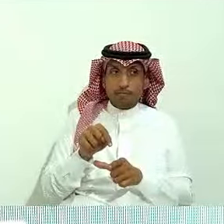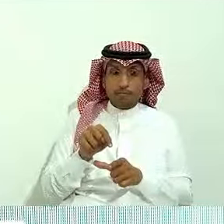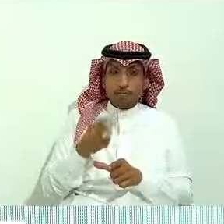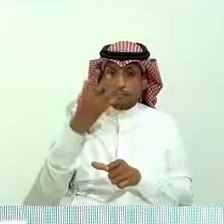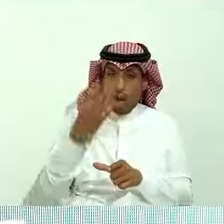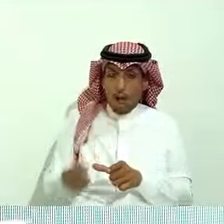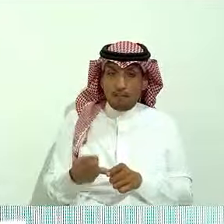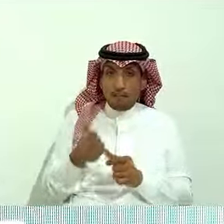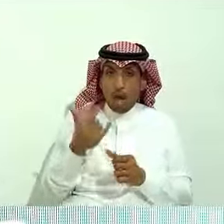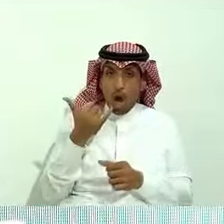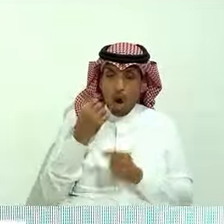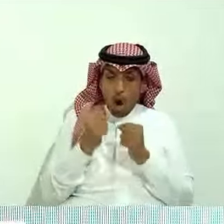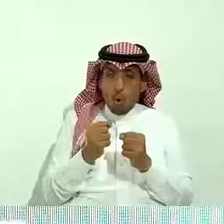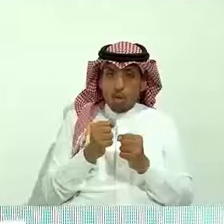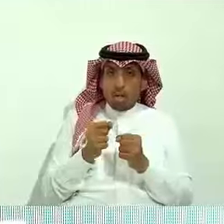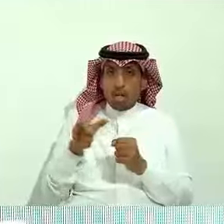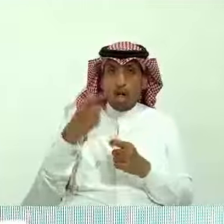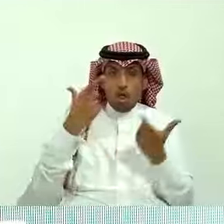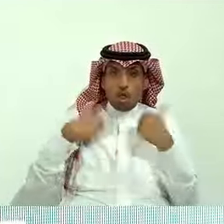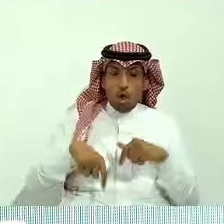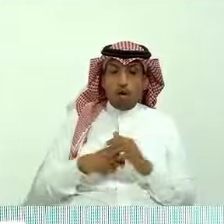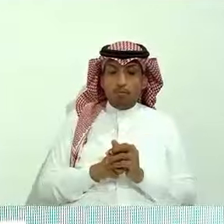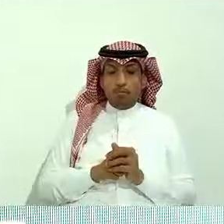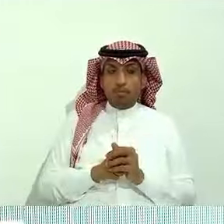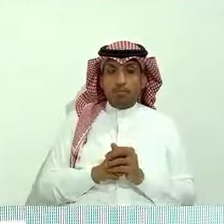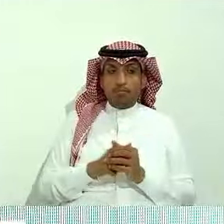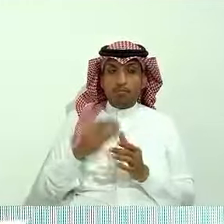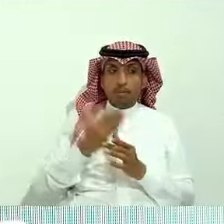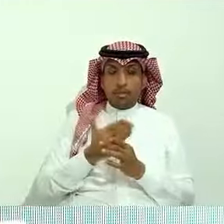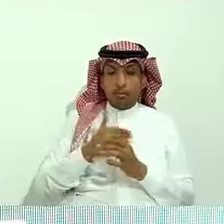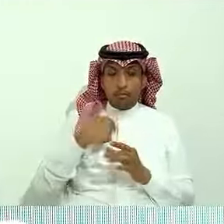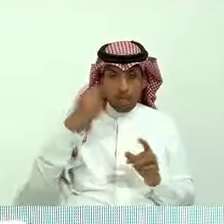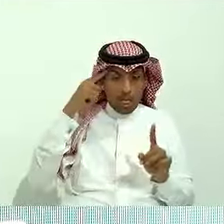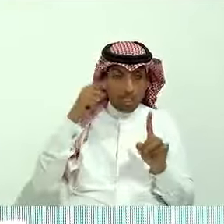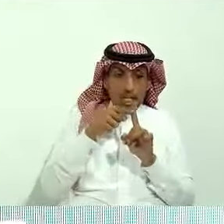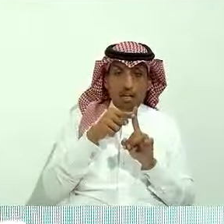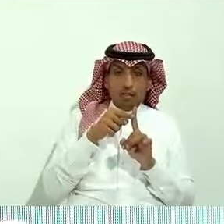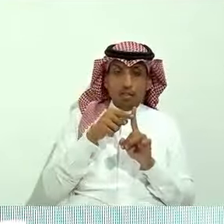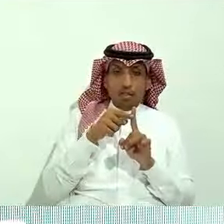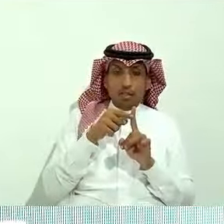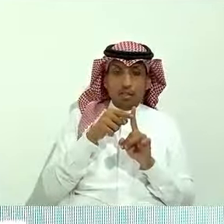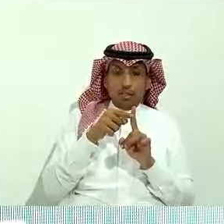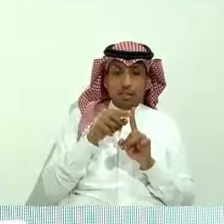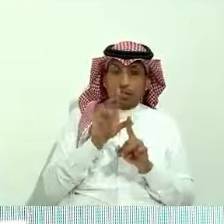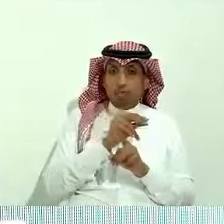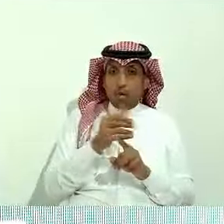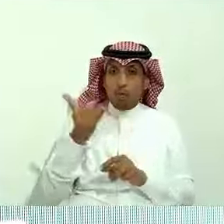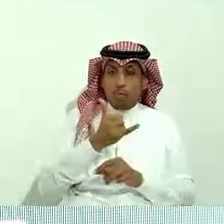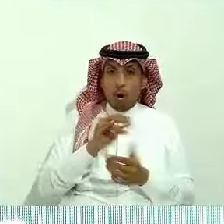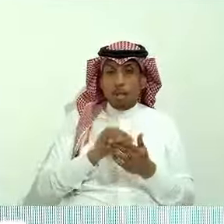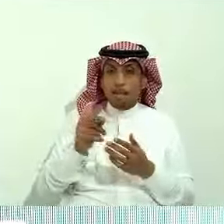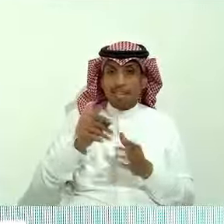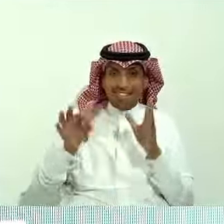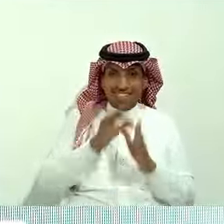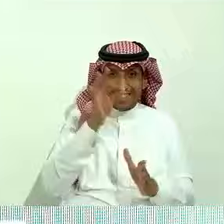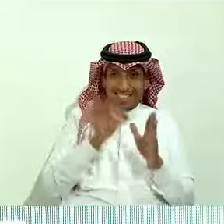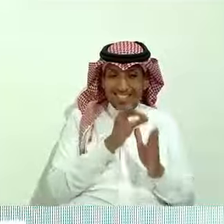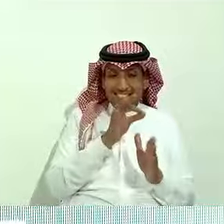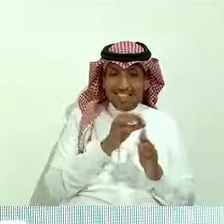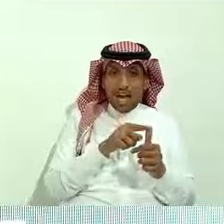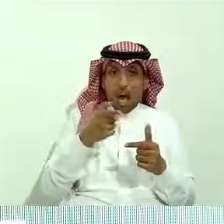القوي لهذه الملابس. لأن إحنا نعرف أن الأشياء العضوية مثل المنسوجات